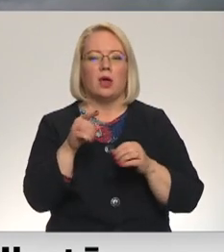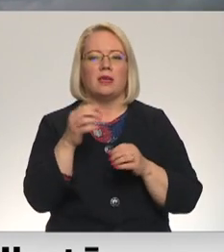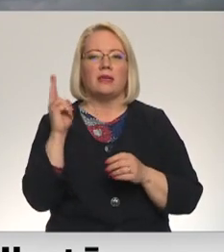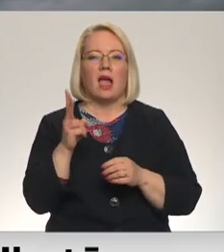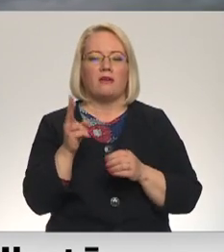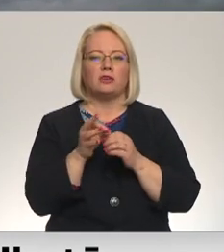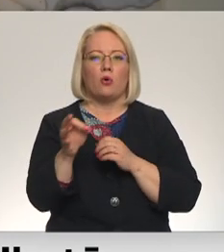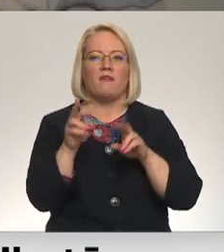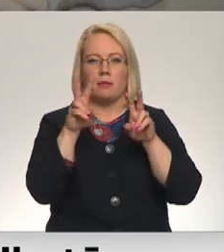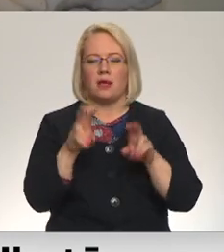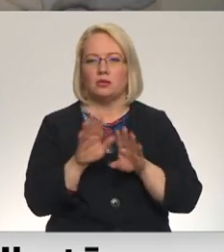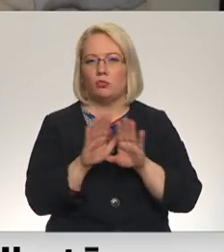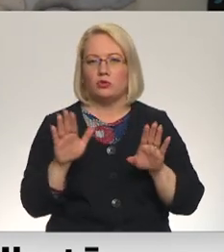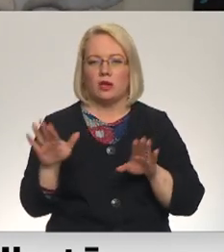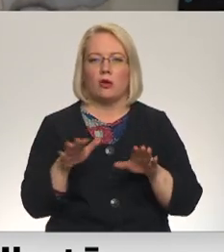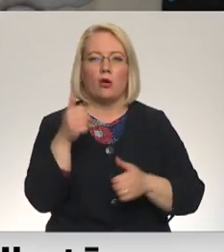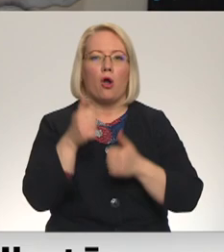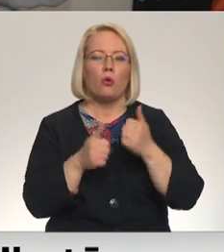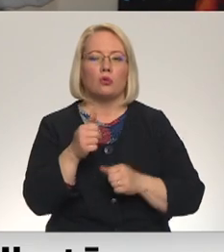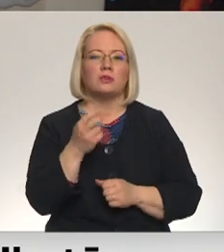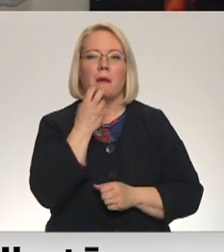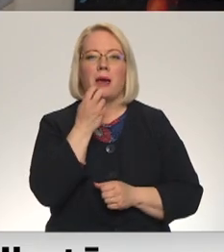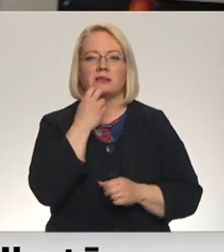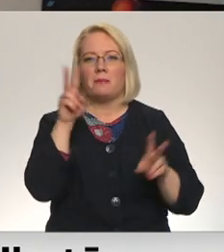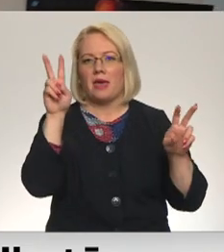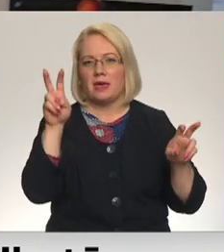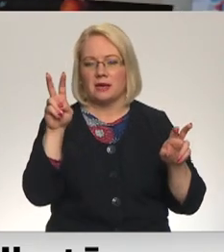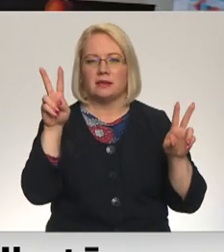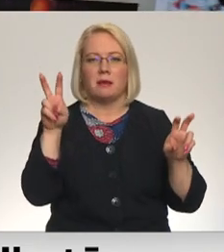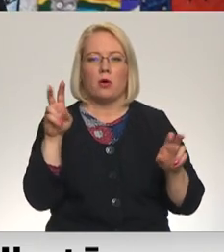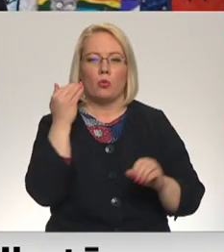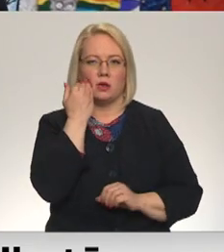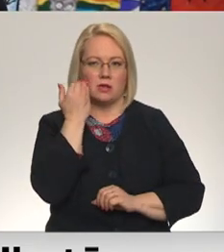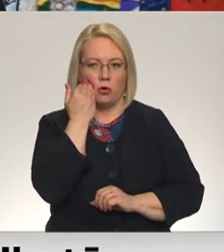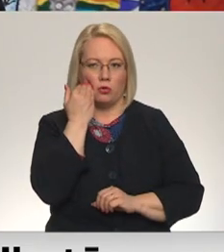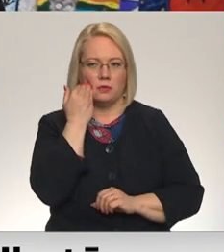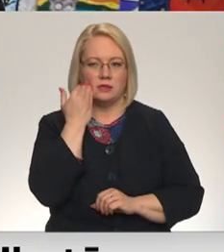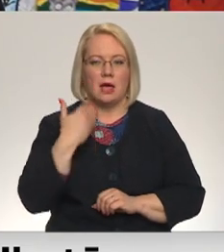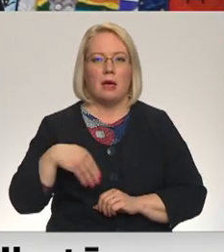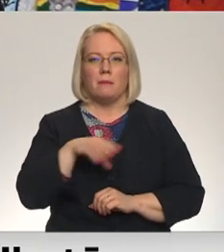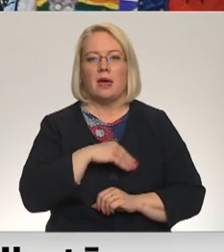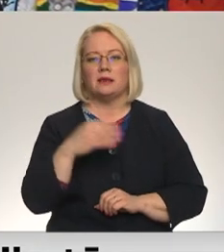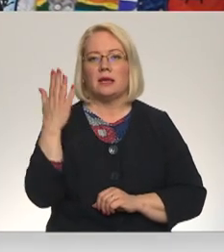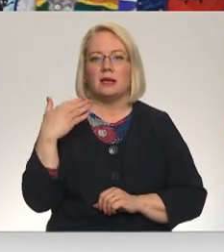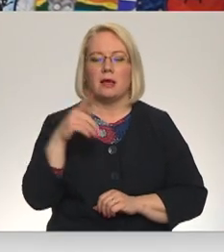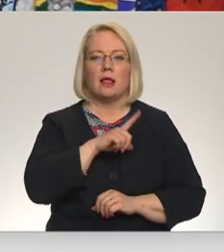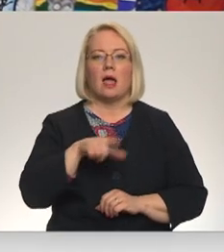muzeja rīkotā karikatūra zīmēšanas konkursa pasmejies tematiskais nosaukums. Mēs aicinājām Latvijas